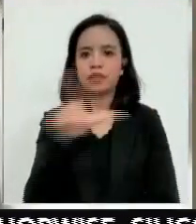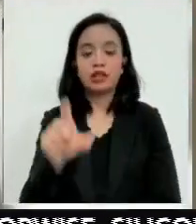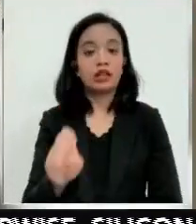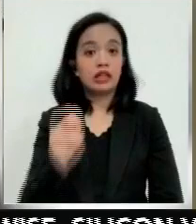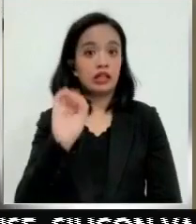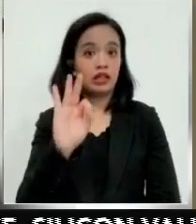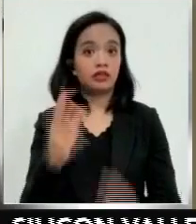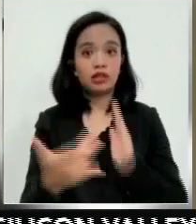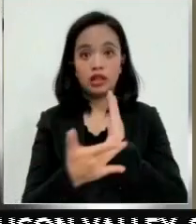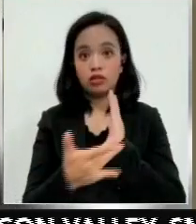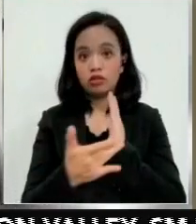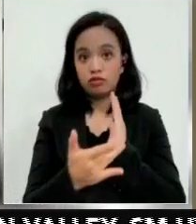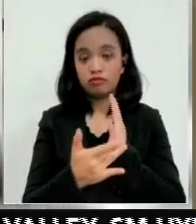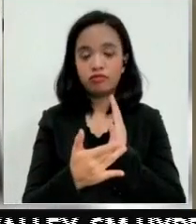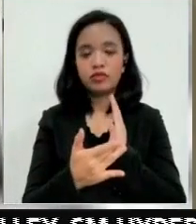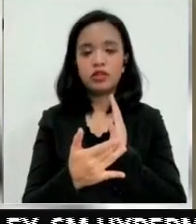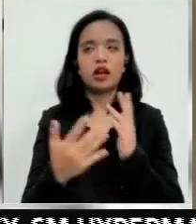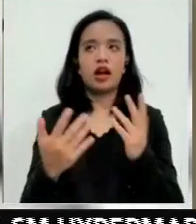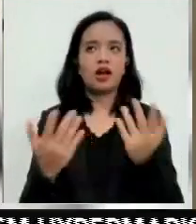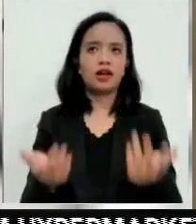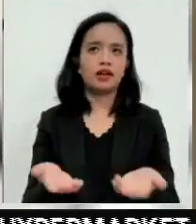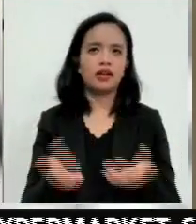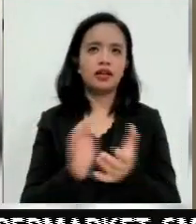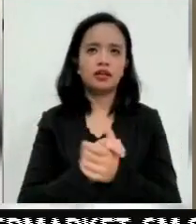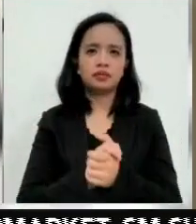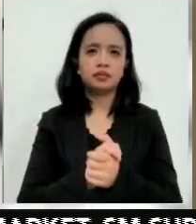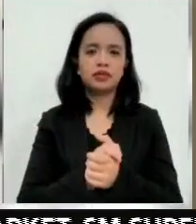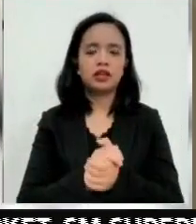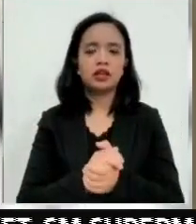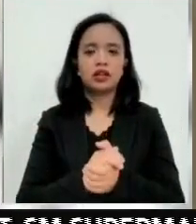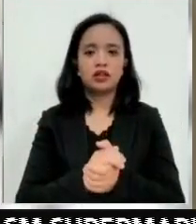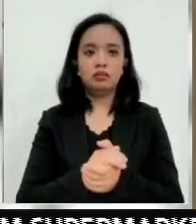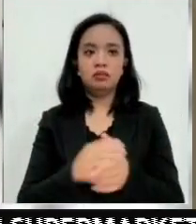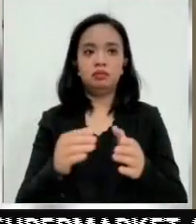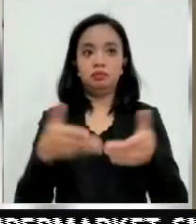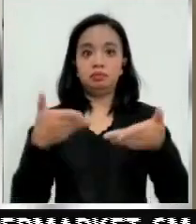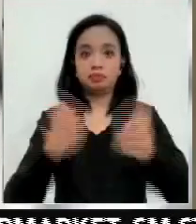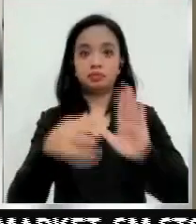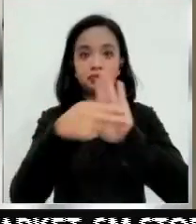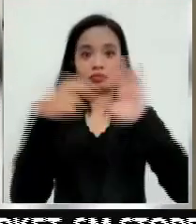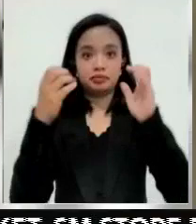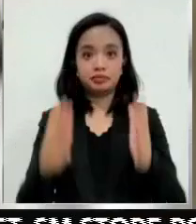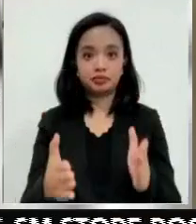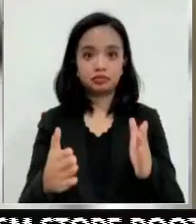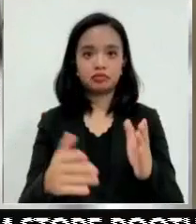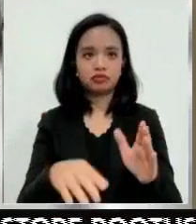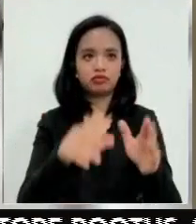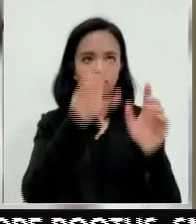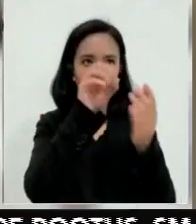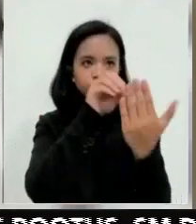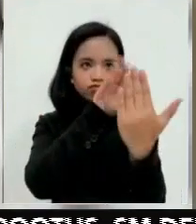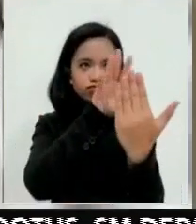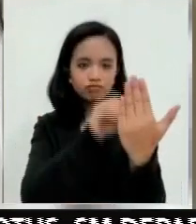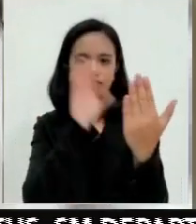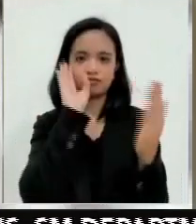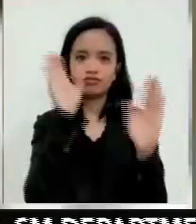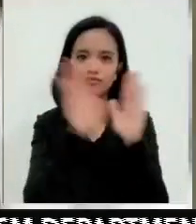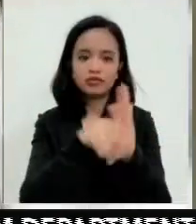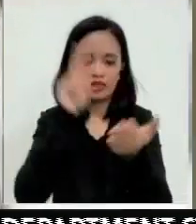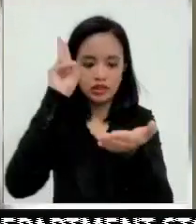allow a potential hacker to capture your picture yung signature mo